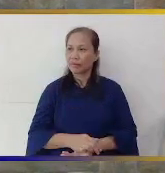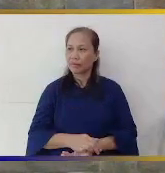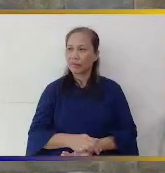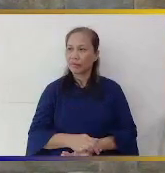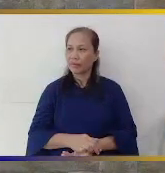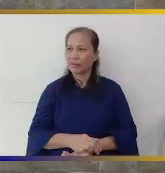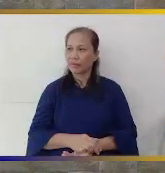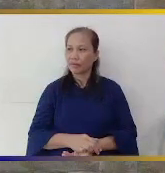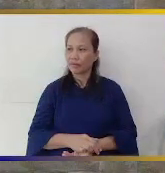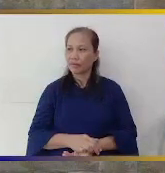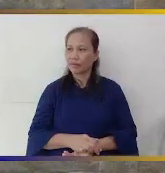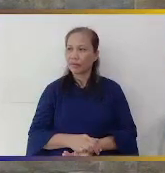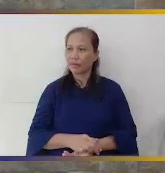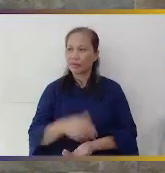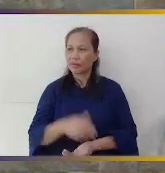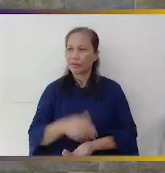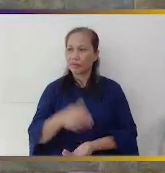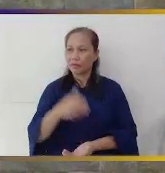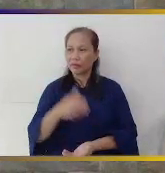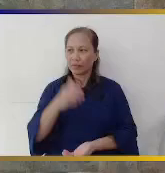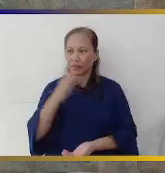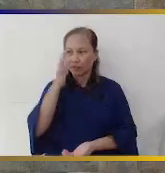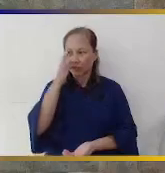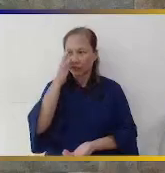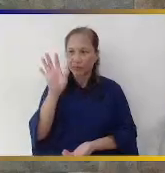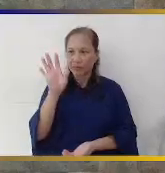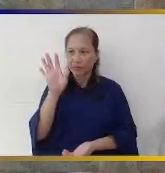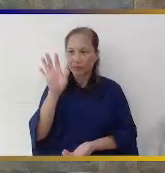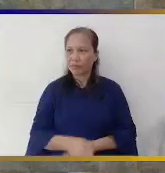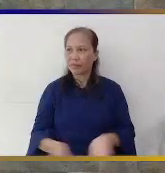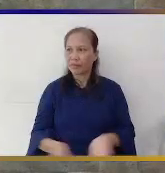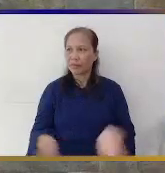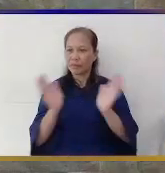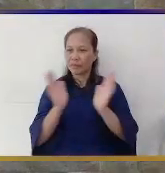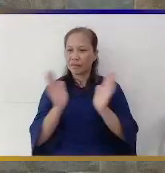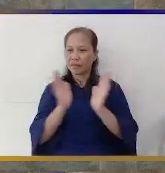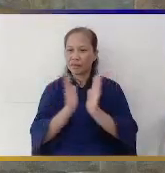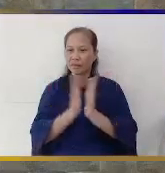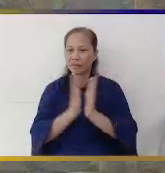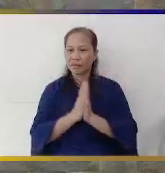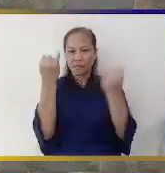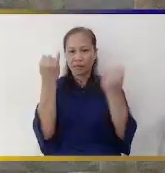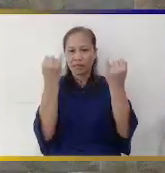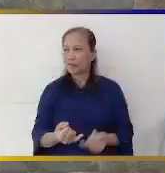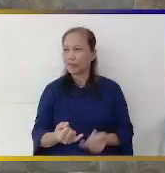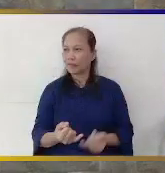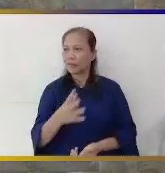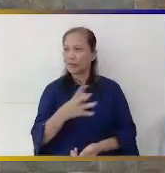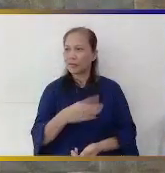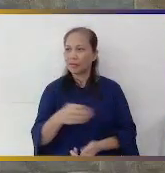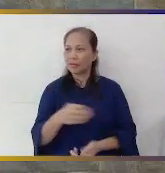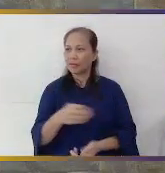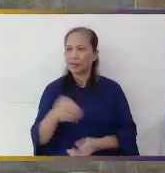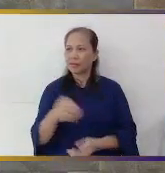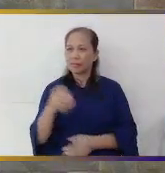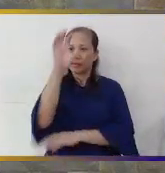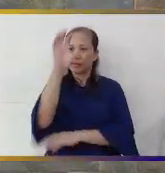paggamit ng mga images okay yung mga images and the CR